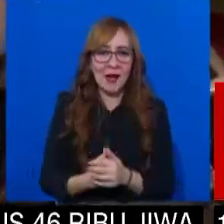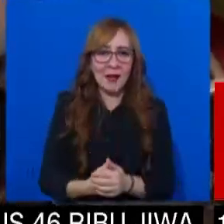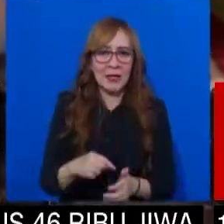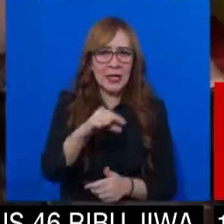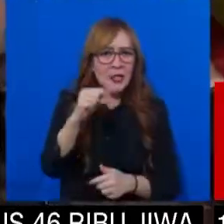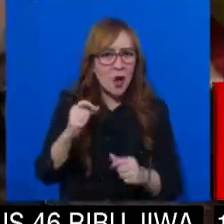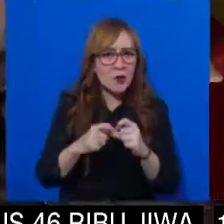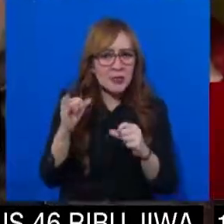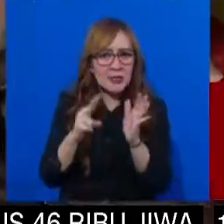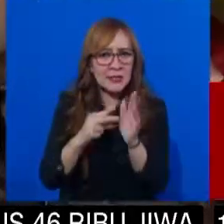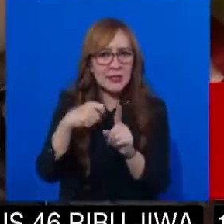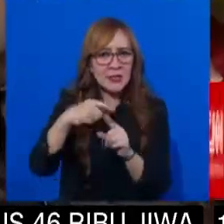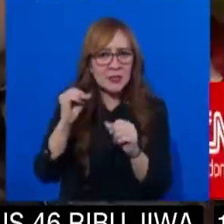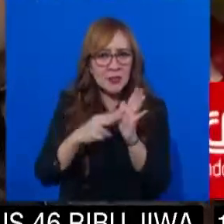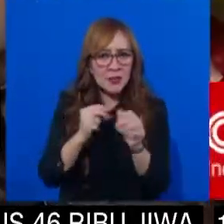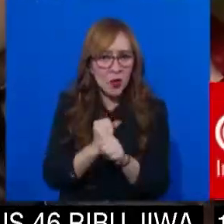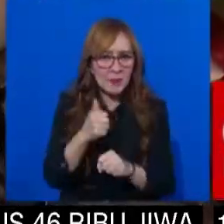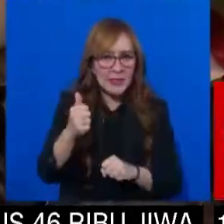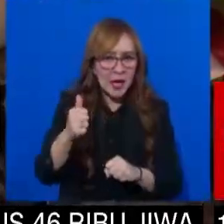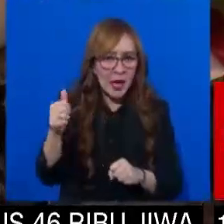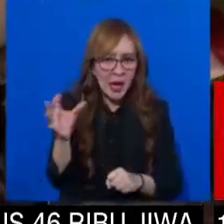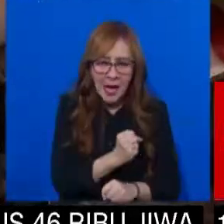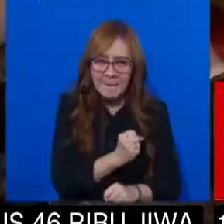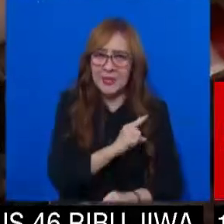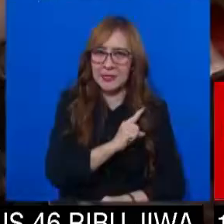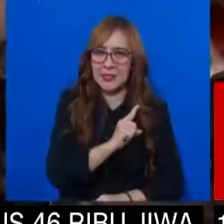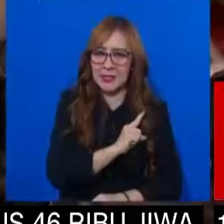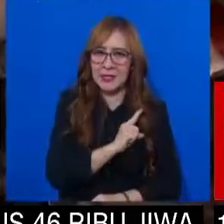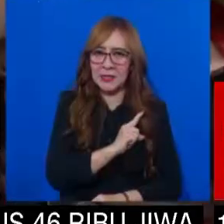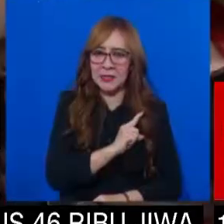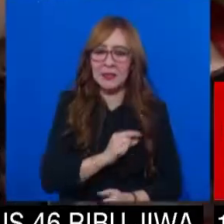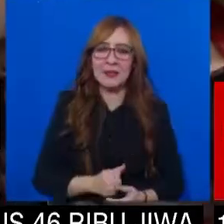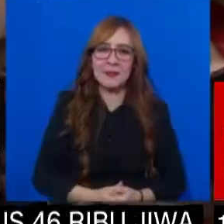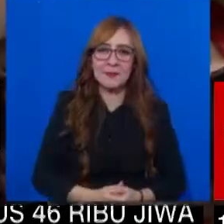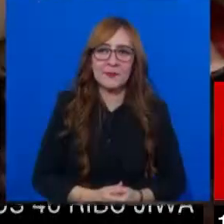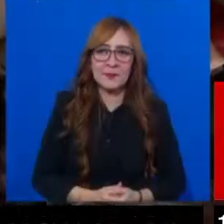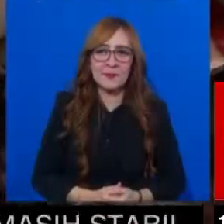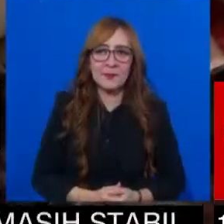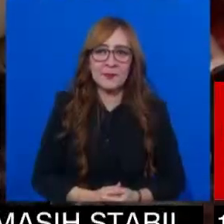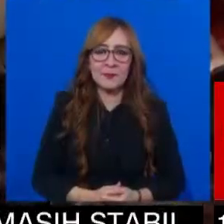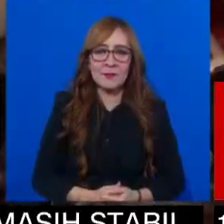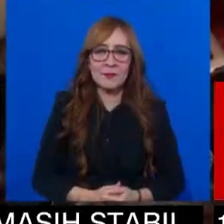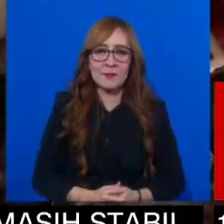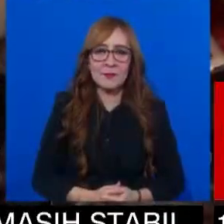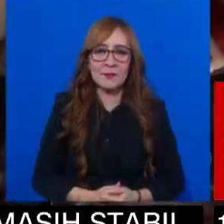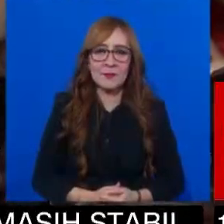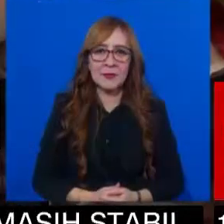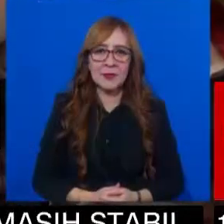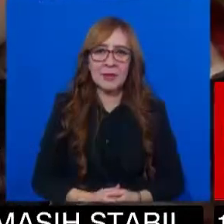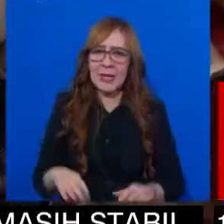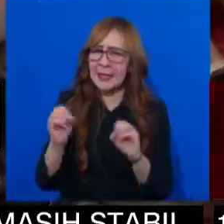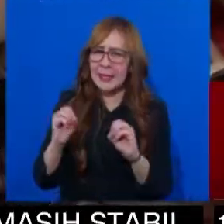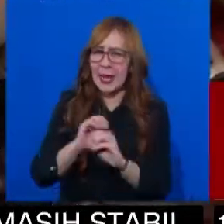metik sendiri, makan aja, ambil aja, nggak usah bilang payah apa gitu. Nggak, dia nggak ngelarang, nggak apa,